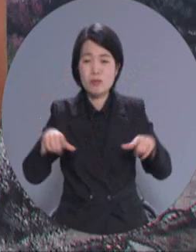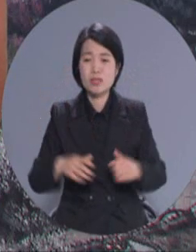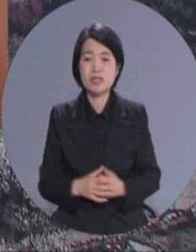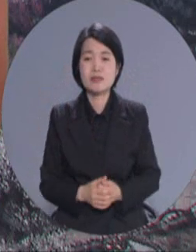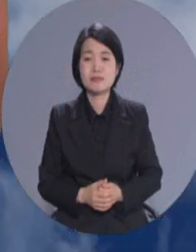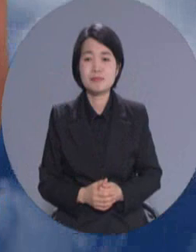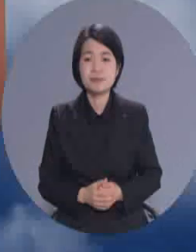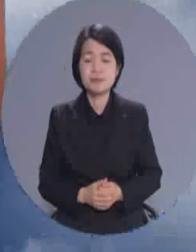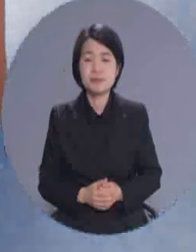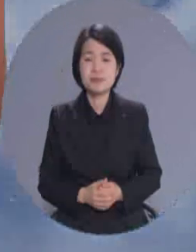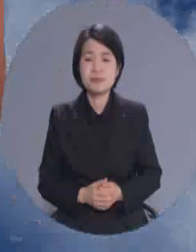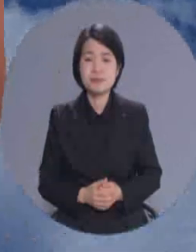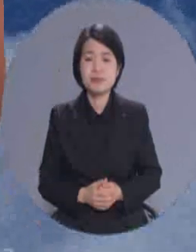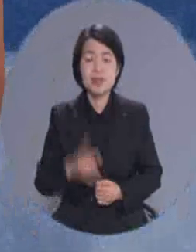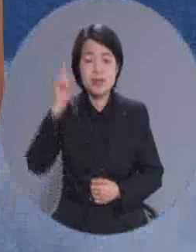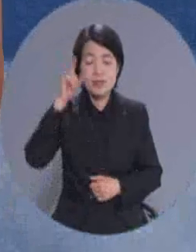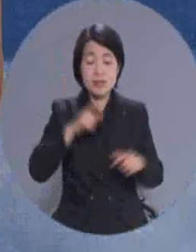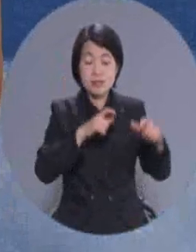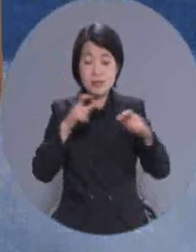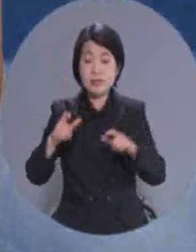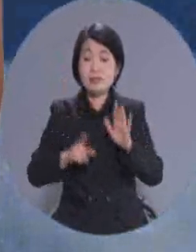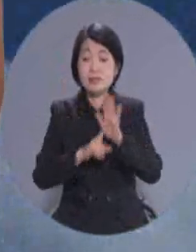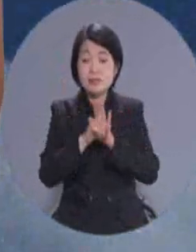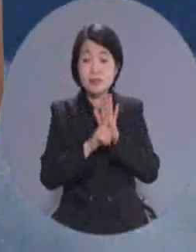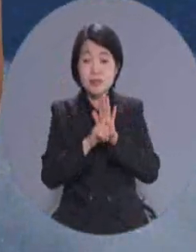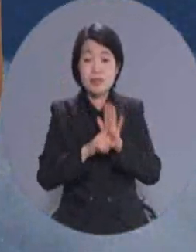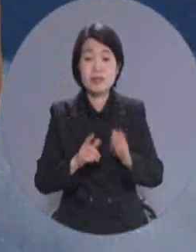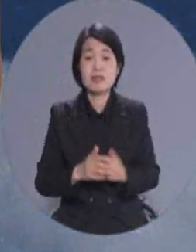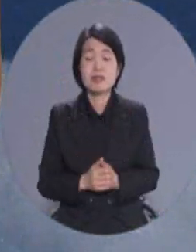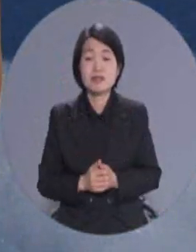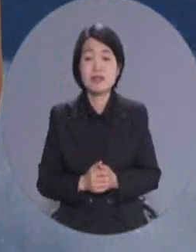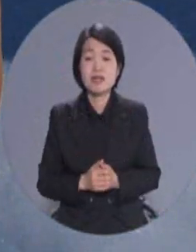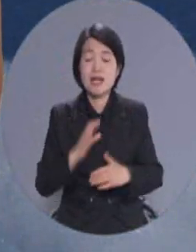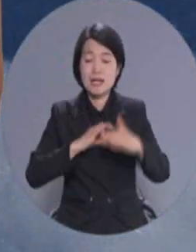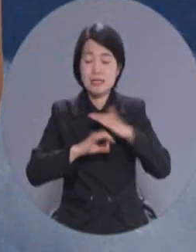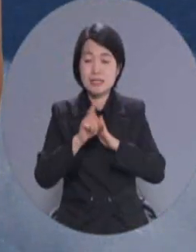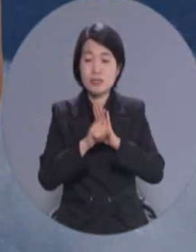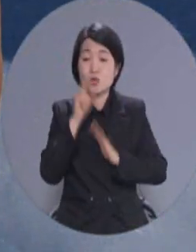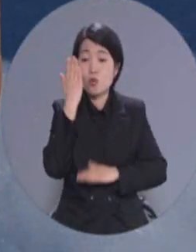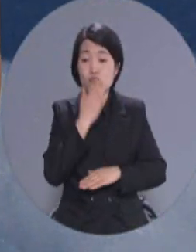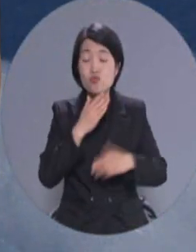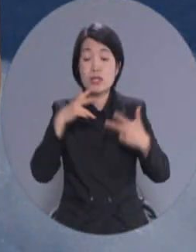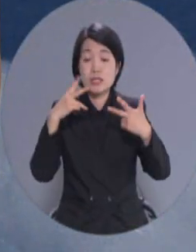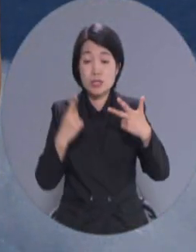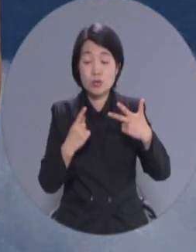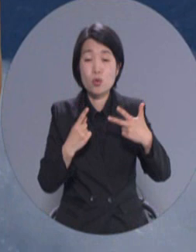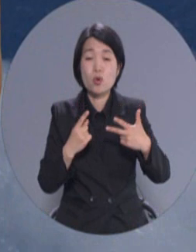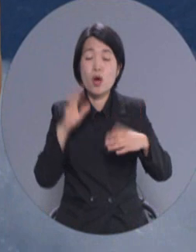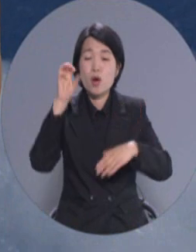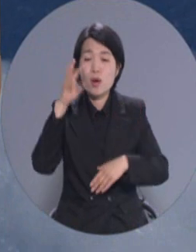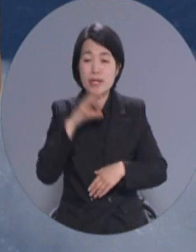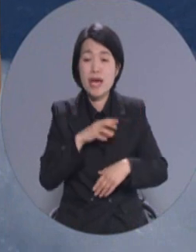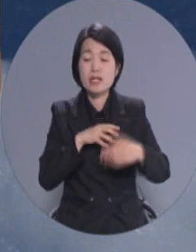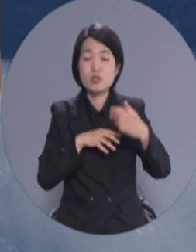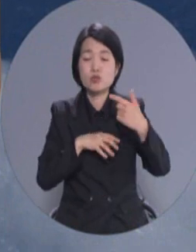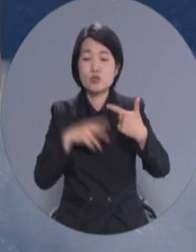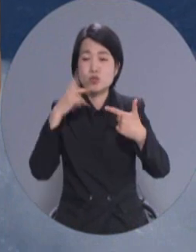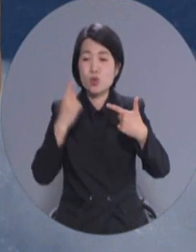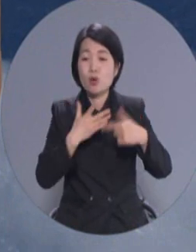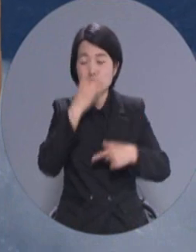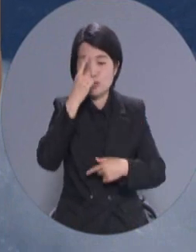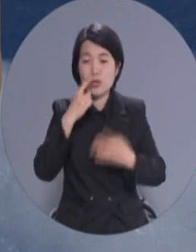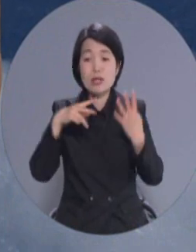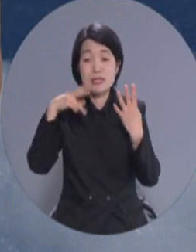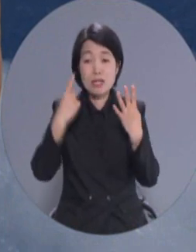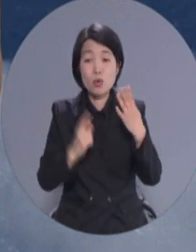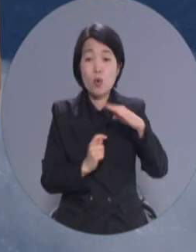보이겠습니다. 자세한 내일 지역별 기온 보겠습니다. 아침 기온은 여수가 7도, 광양 6도, 순천